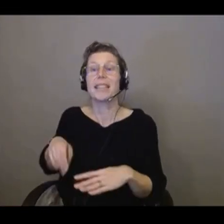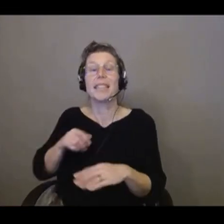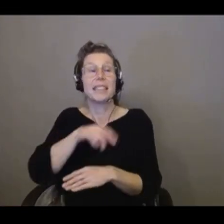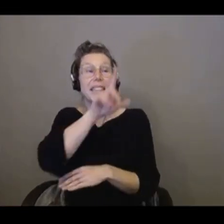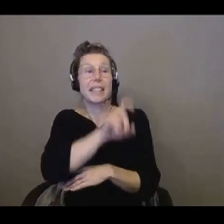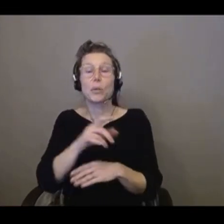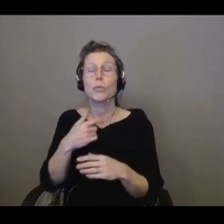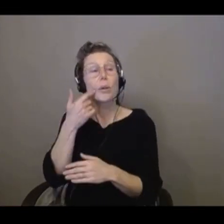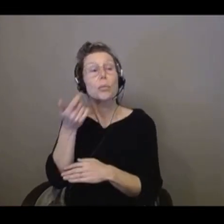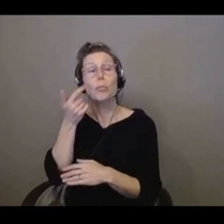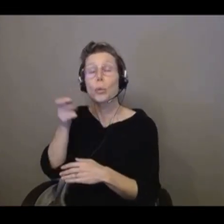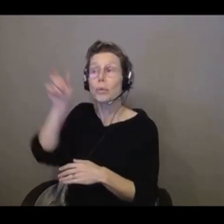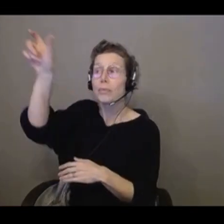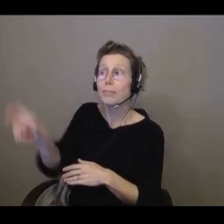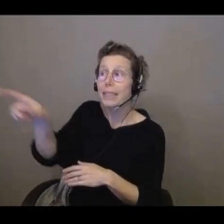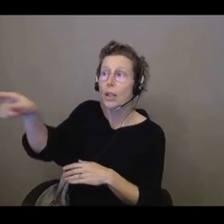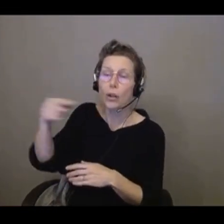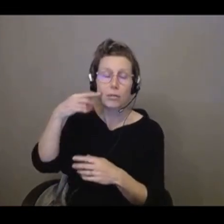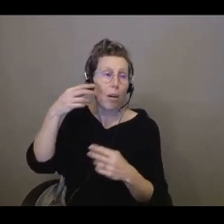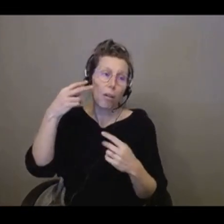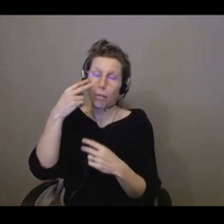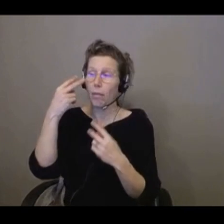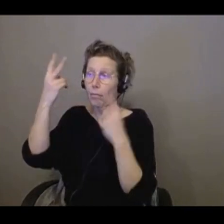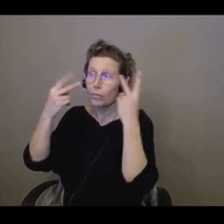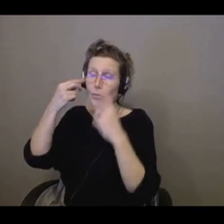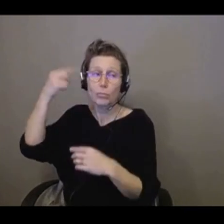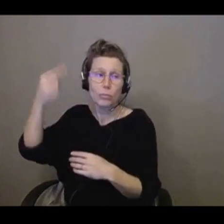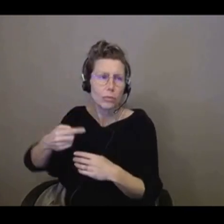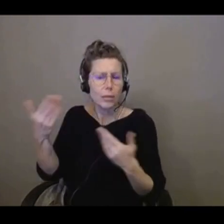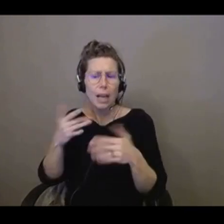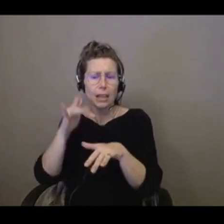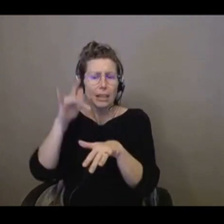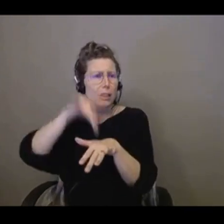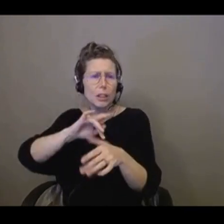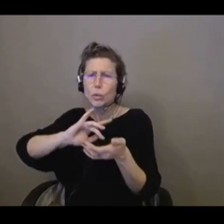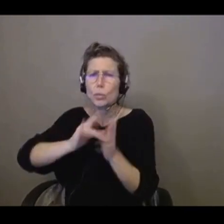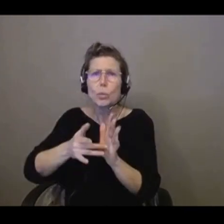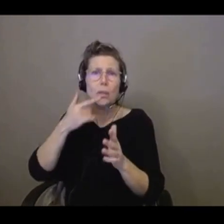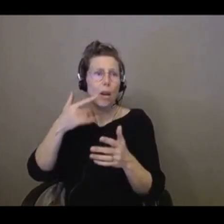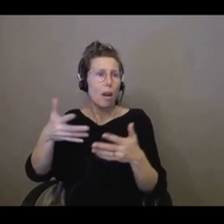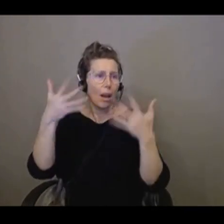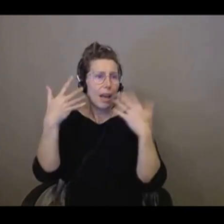les sites sont tous maintenant, que ce soit Air France, Renfe, accessibles justement